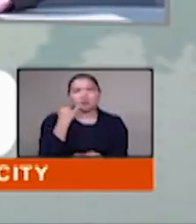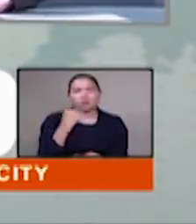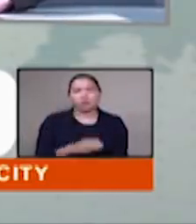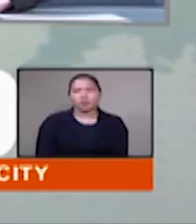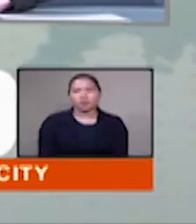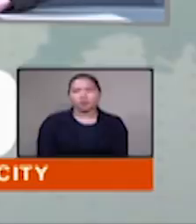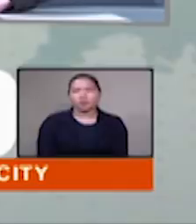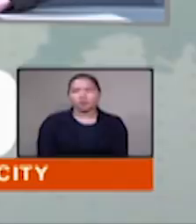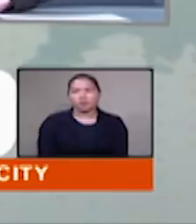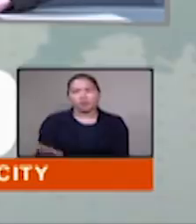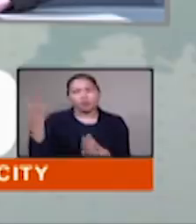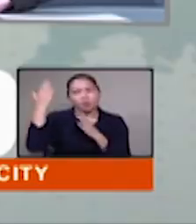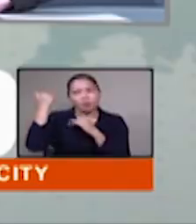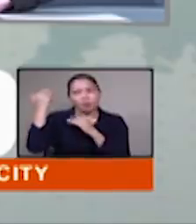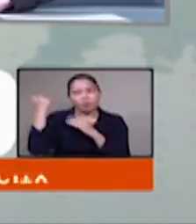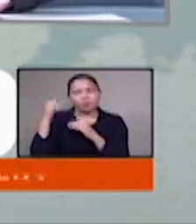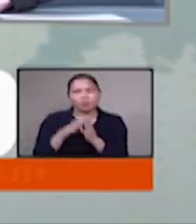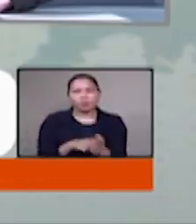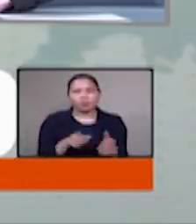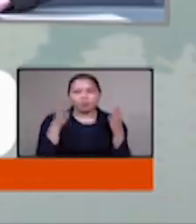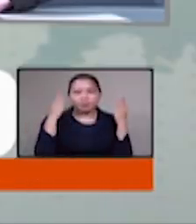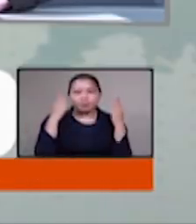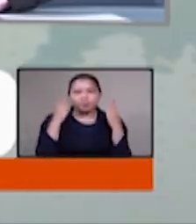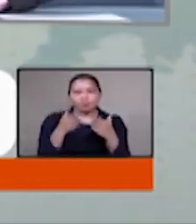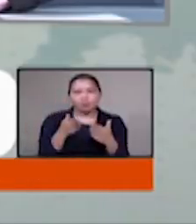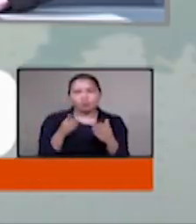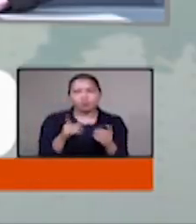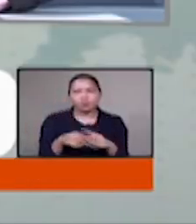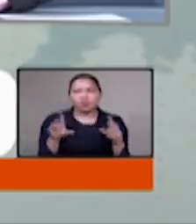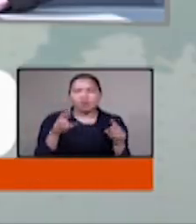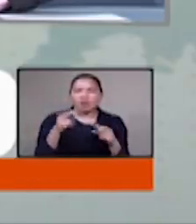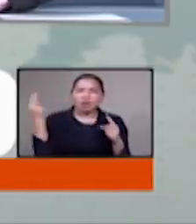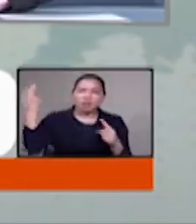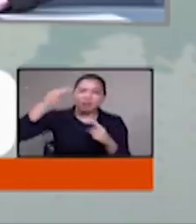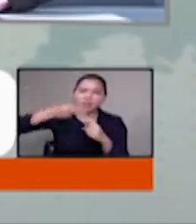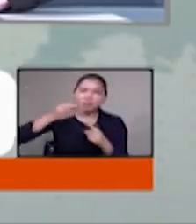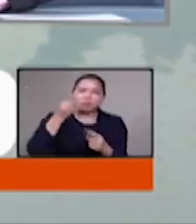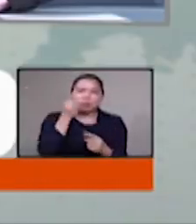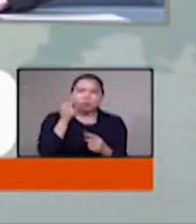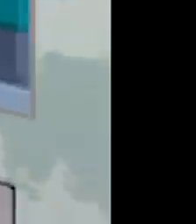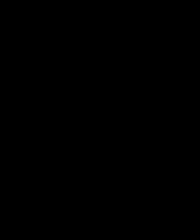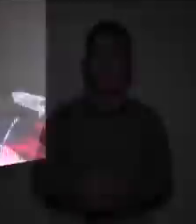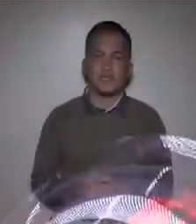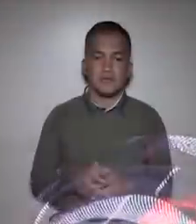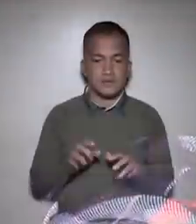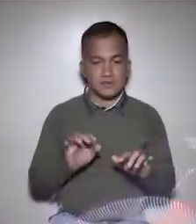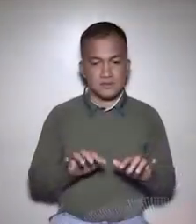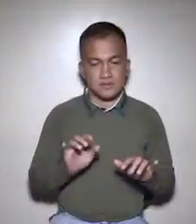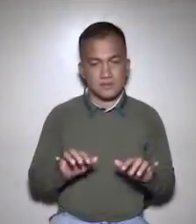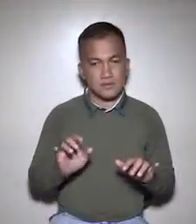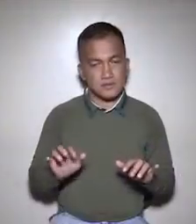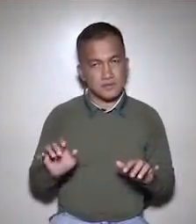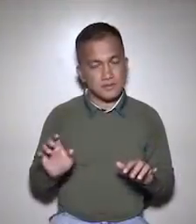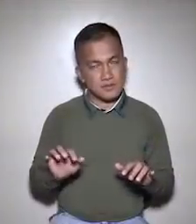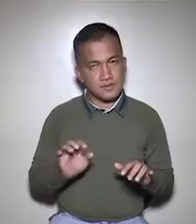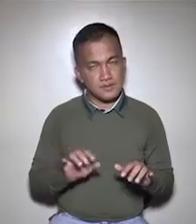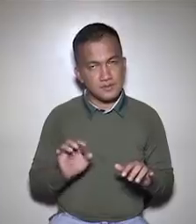Makakaasa po kayo na ito po ay aming tututukan hanggang makauwi ang ating pobreng kababayan.